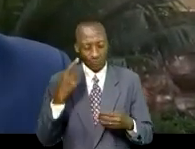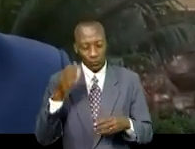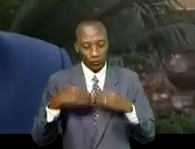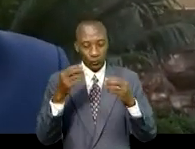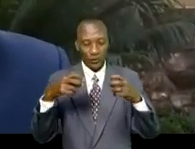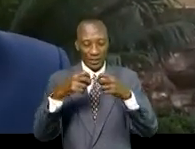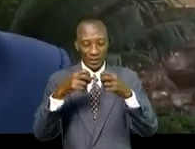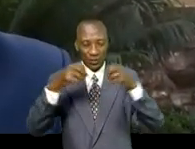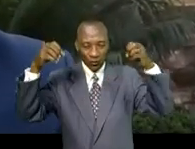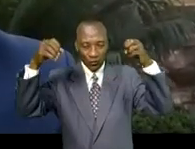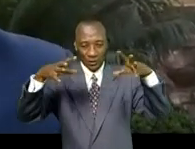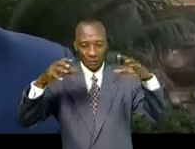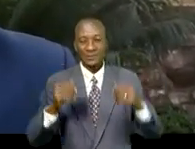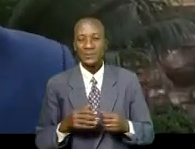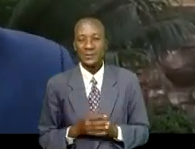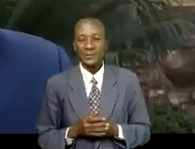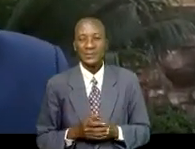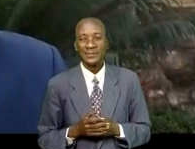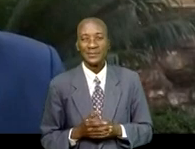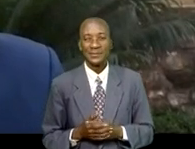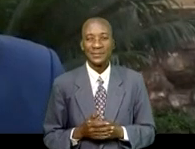Goma et partout ailleurs.